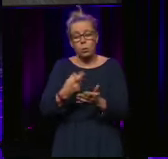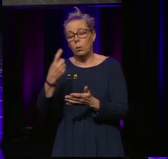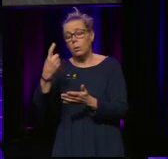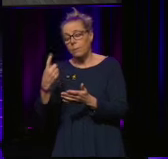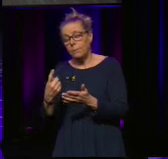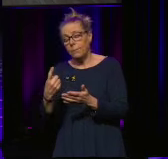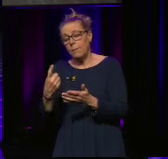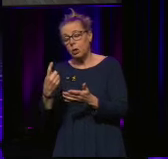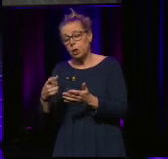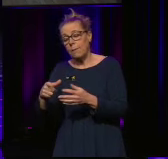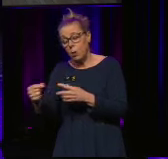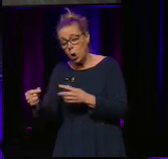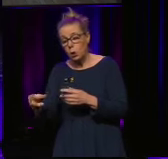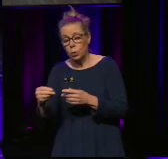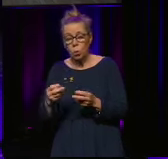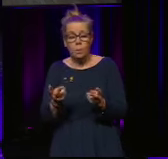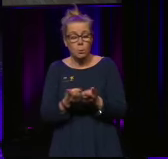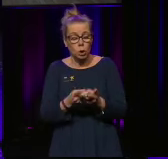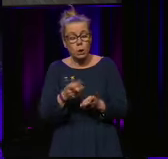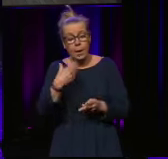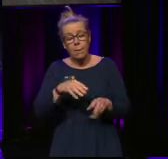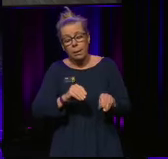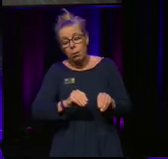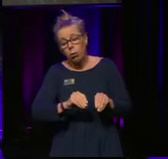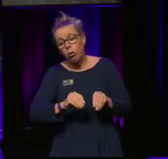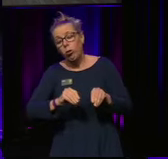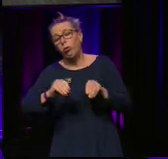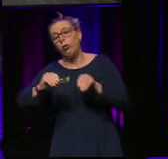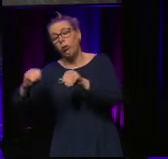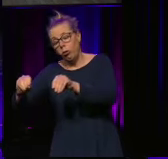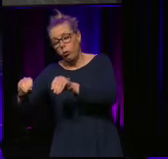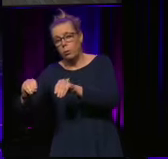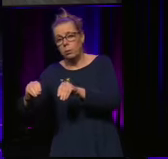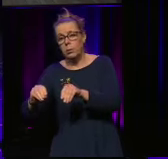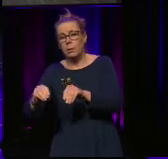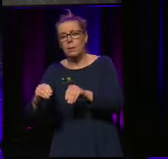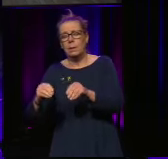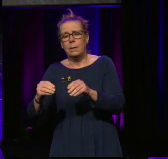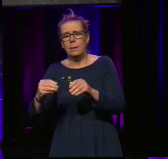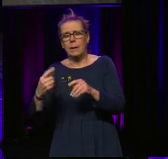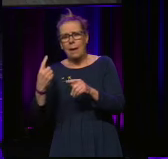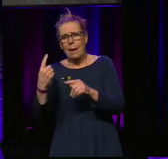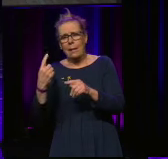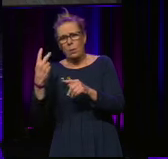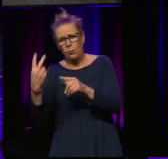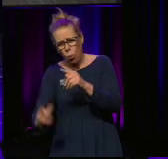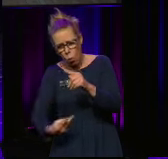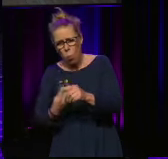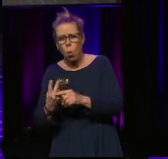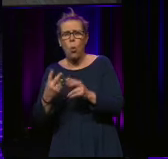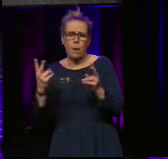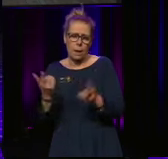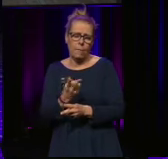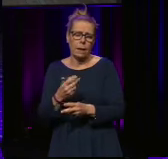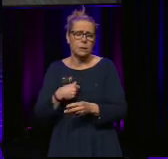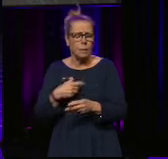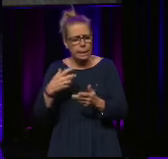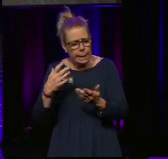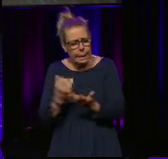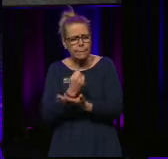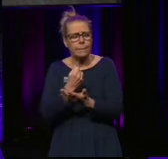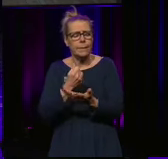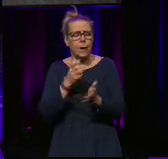då innebär det att man skulle kunna förlänga det antingen 1 eller 2 år, så att man hinner ordentligt att gå ut